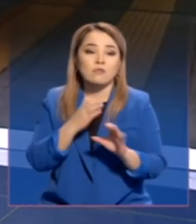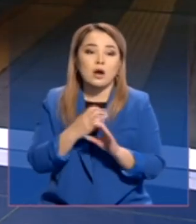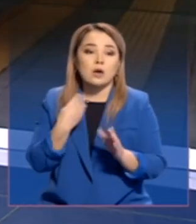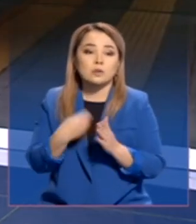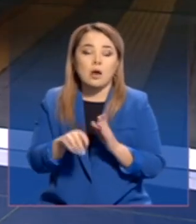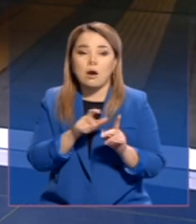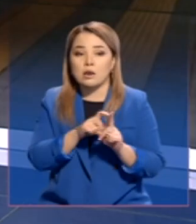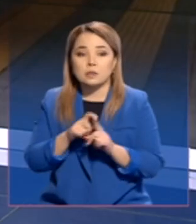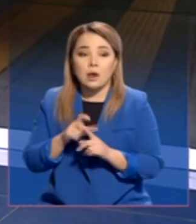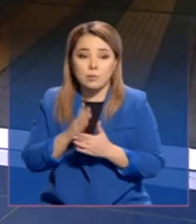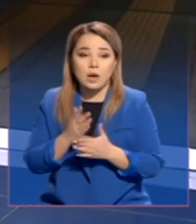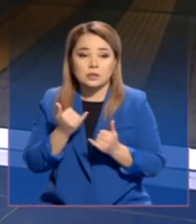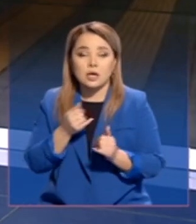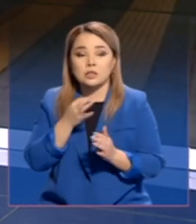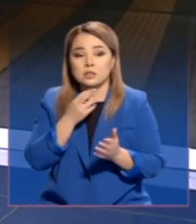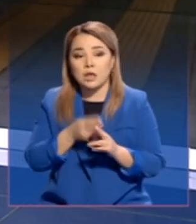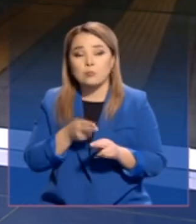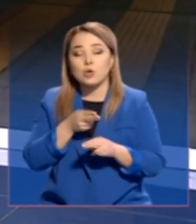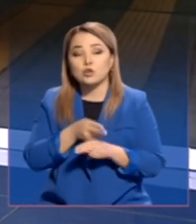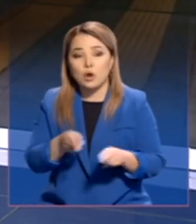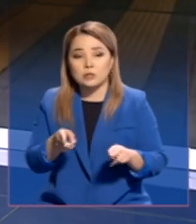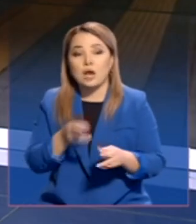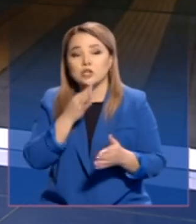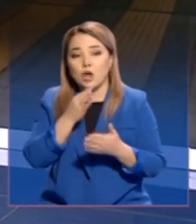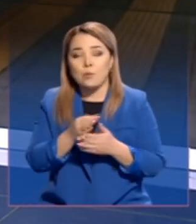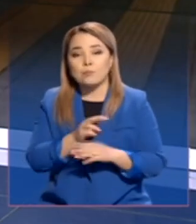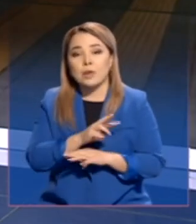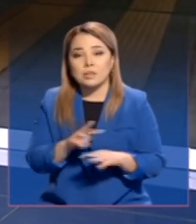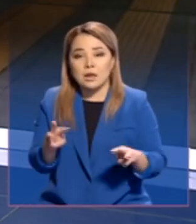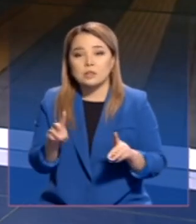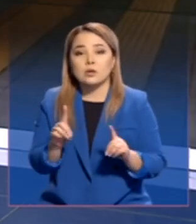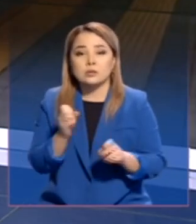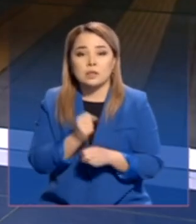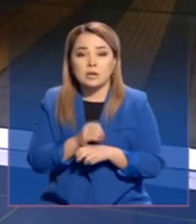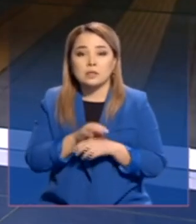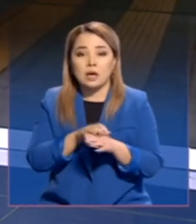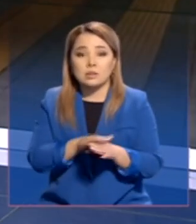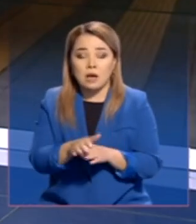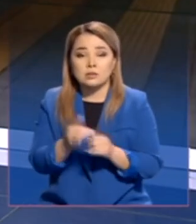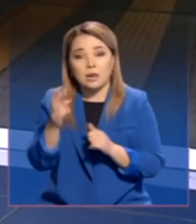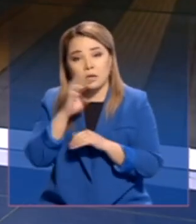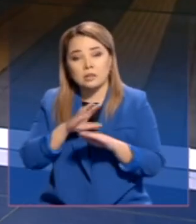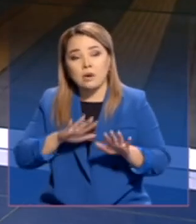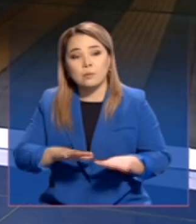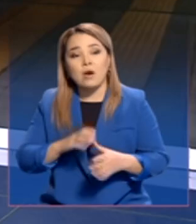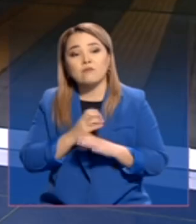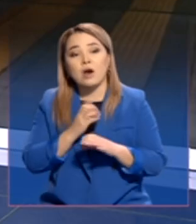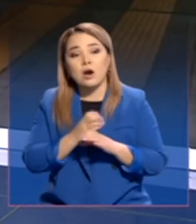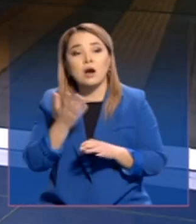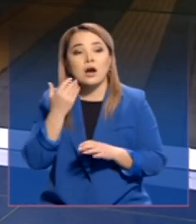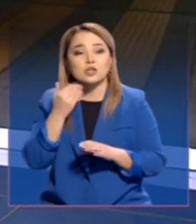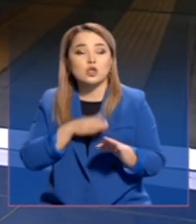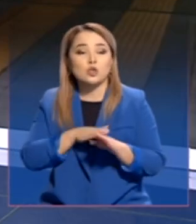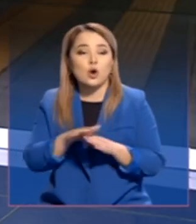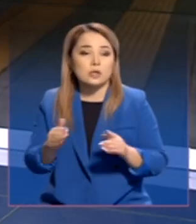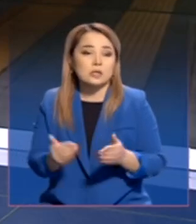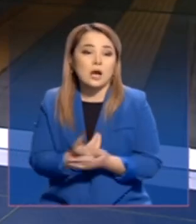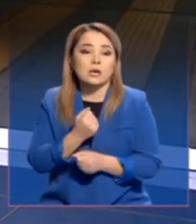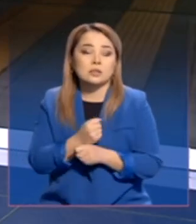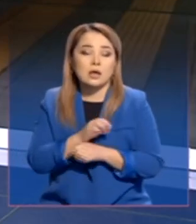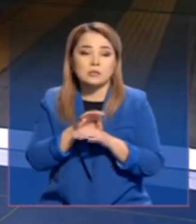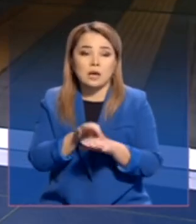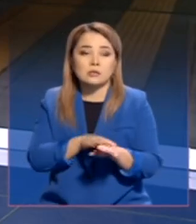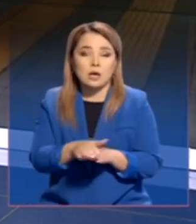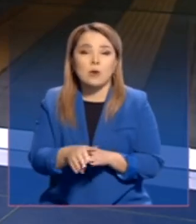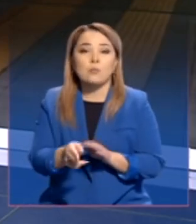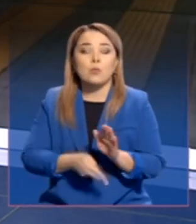алынып қойылған. Темір жолға жауапты министрлік пен Қазақстан темір жолы енді не істемек? Елдегі вагондар қашан толық жаңарады? Пойыздар